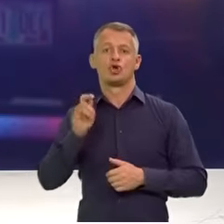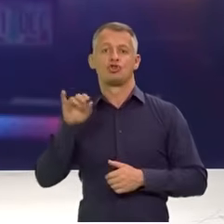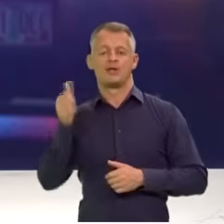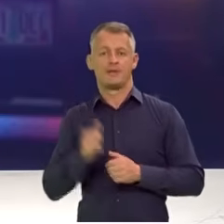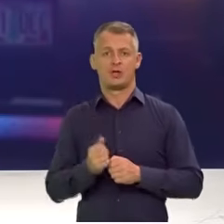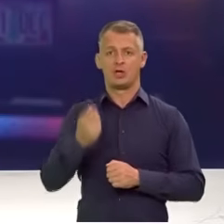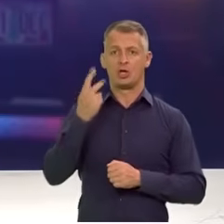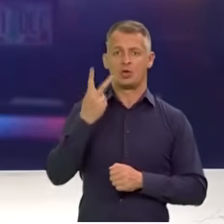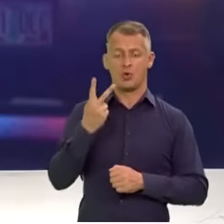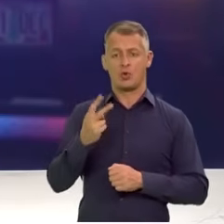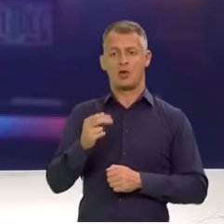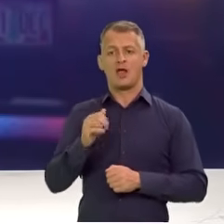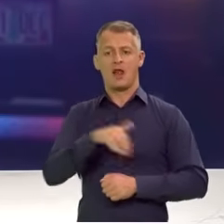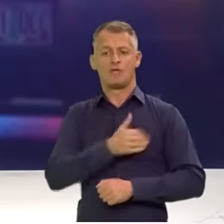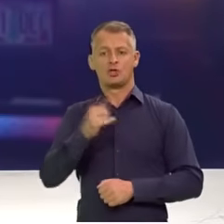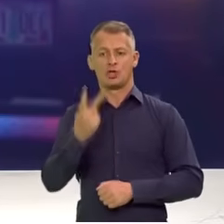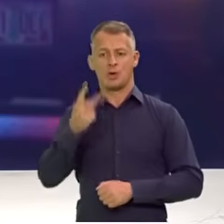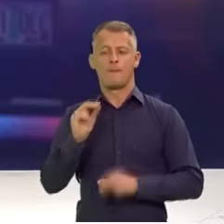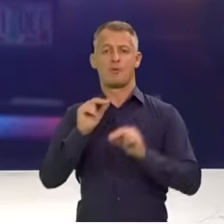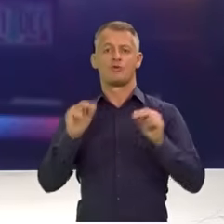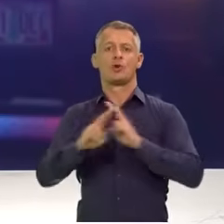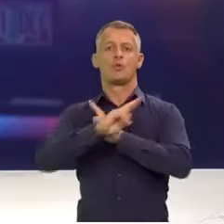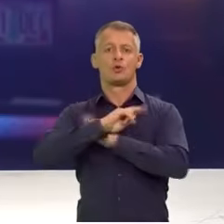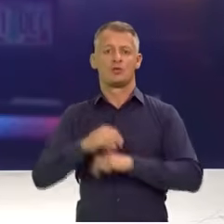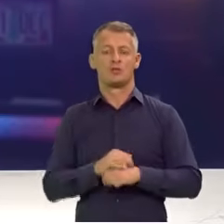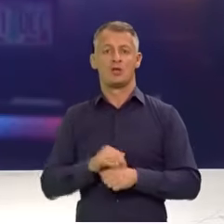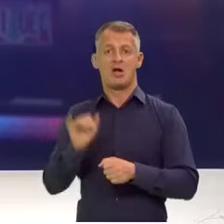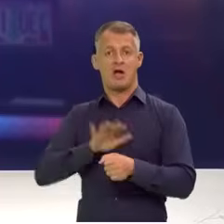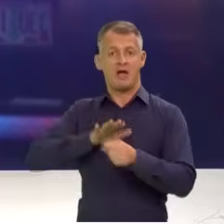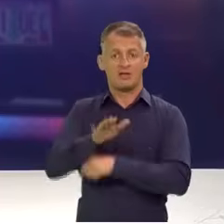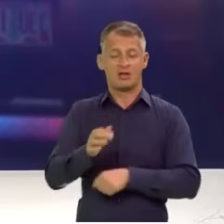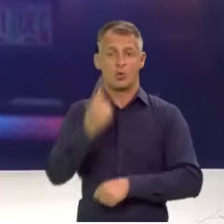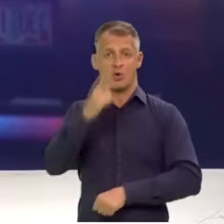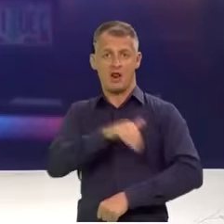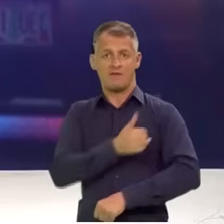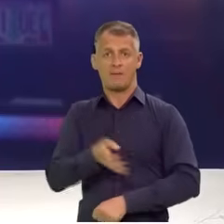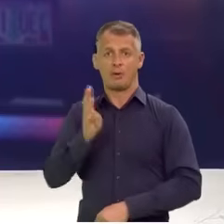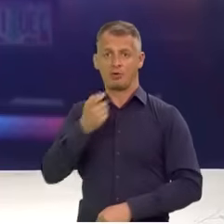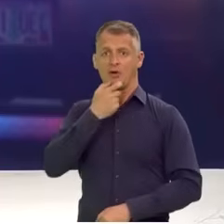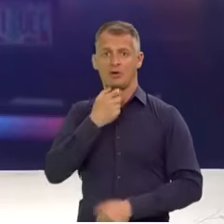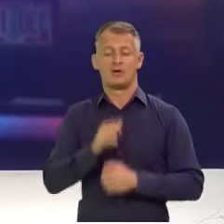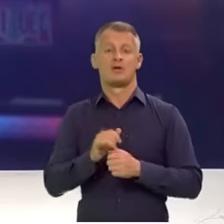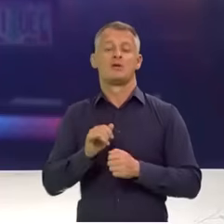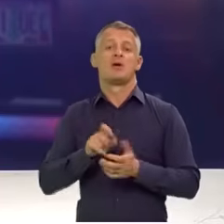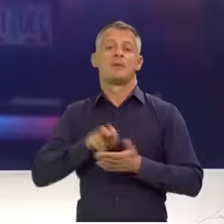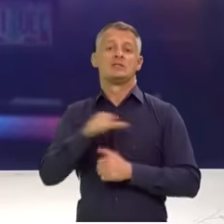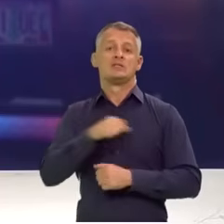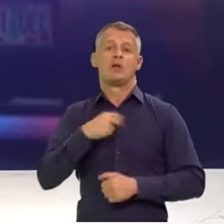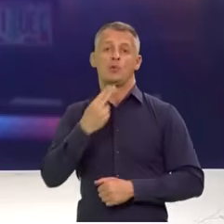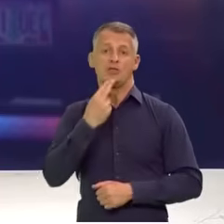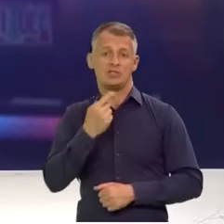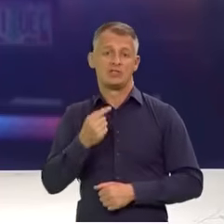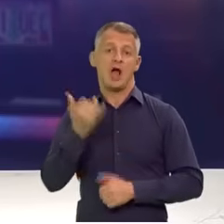și 2 profesori. Presupusul autor al atacului este un elev de 14 ani care s-a predat autorităților și va fi acuzat oficial de 4